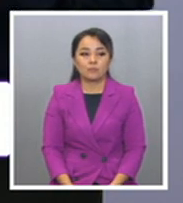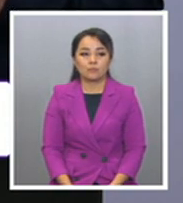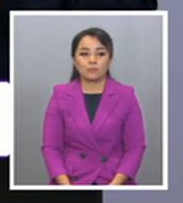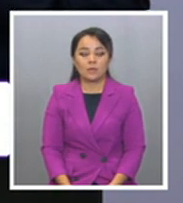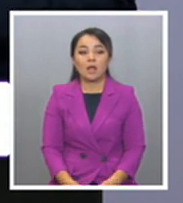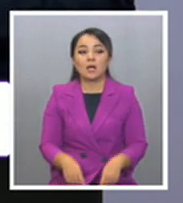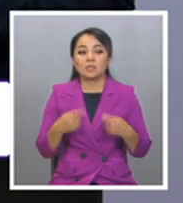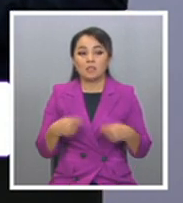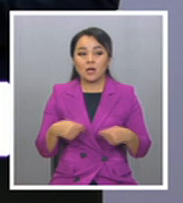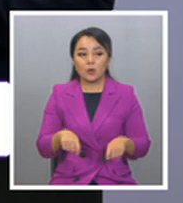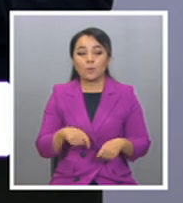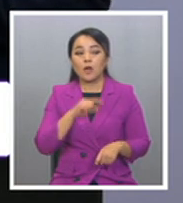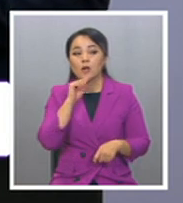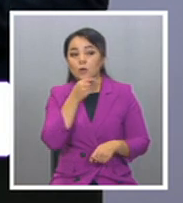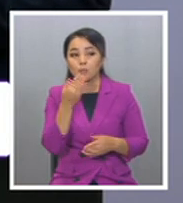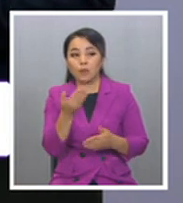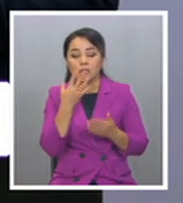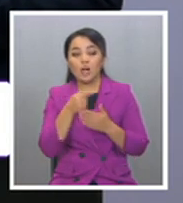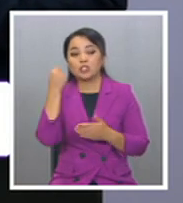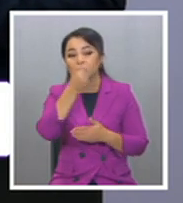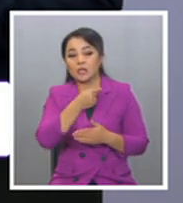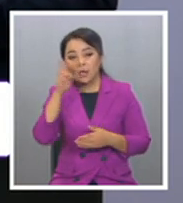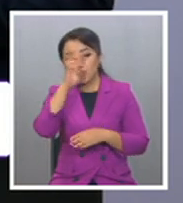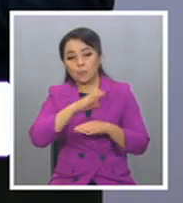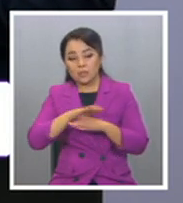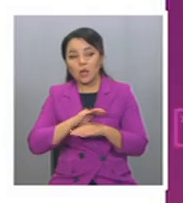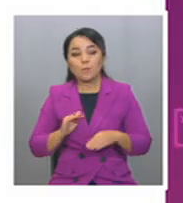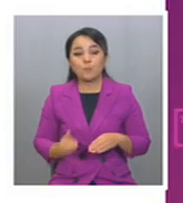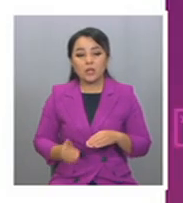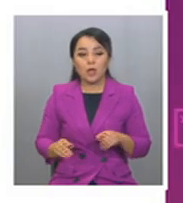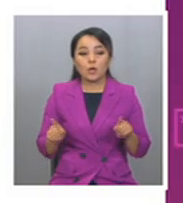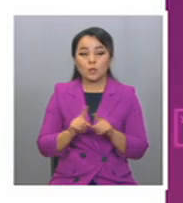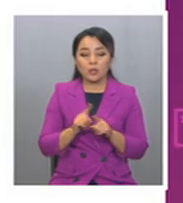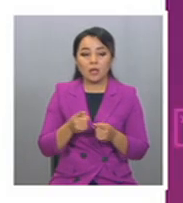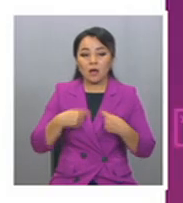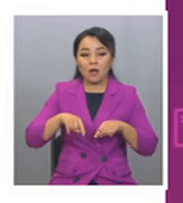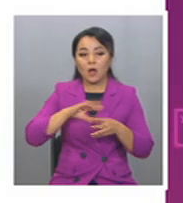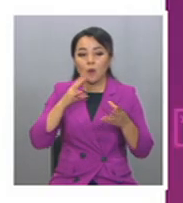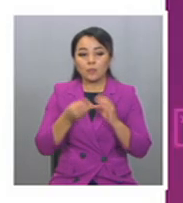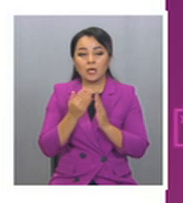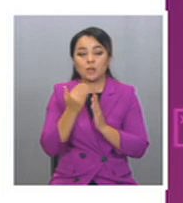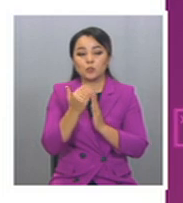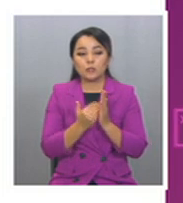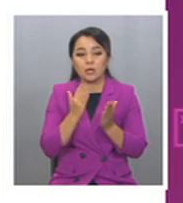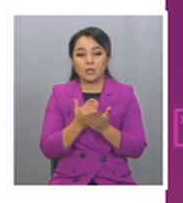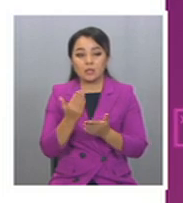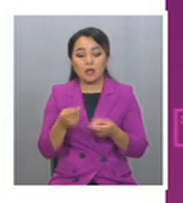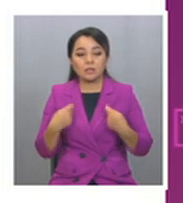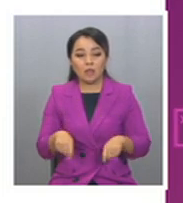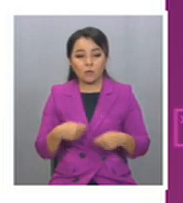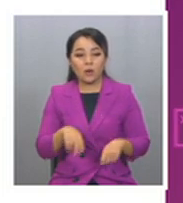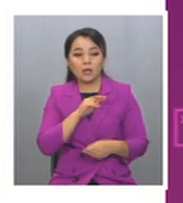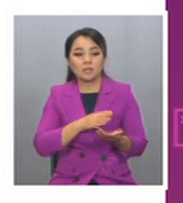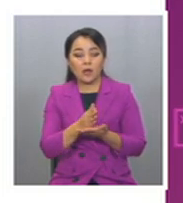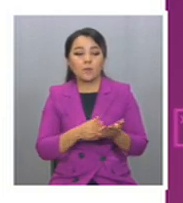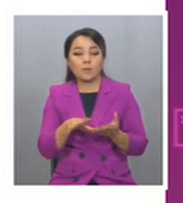Нарықтық экономика дегеніміз жеке және мемлекеттік меншік түрлері қалыптасқан экономикалық жүйе және онда тауарлар мен қызметтердің